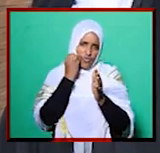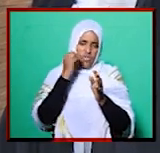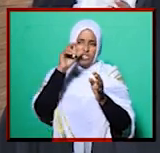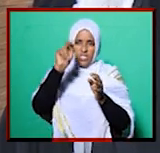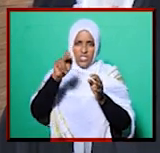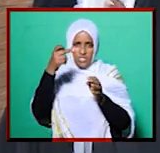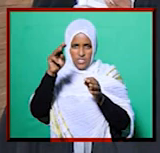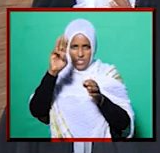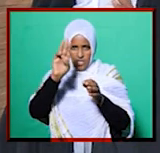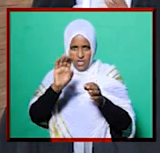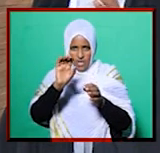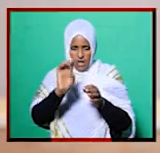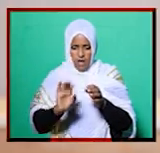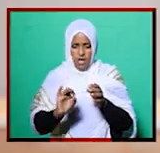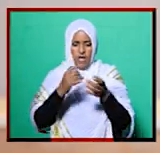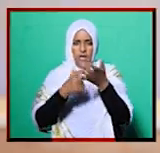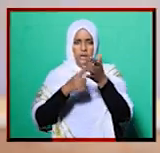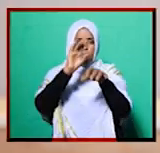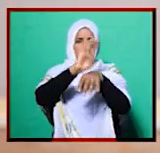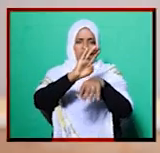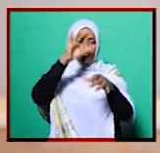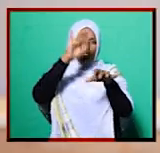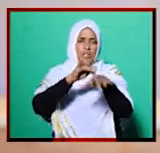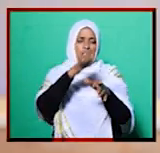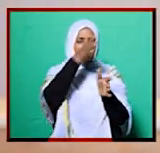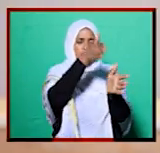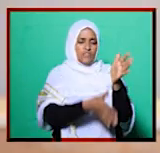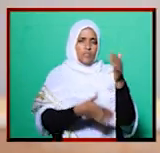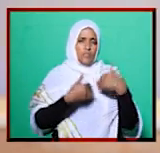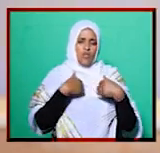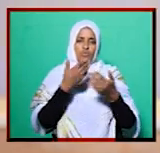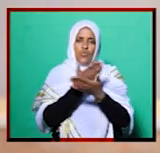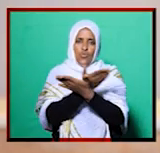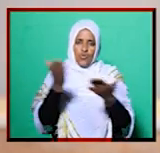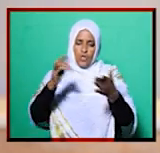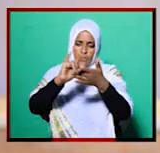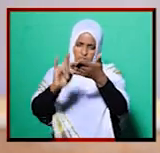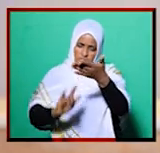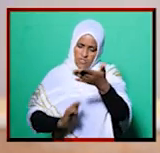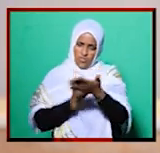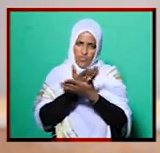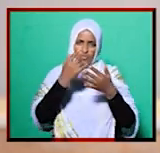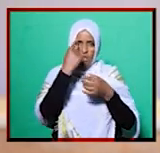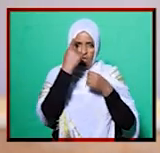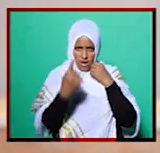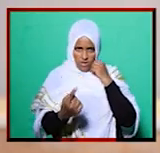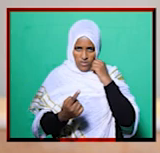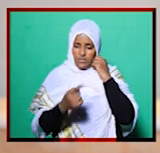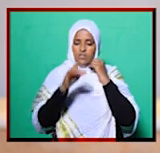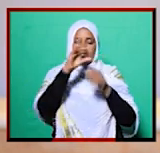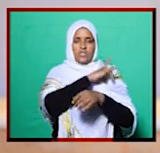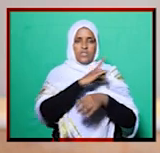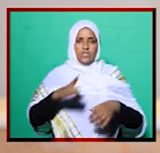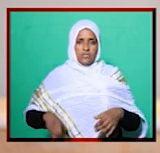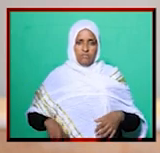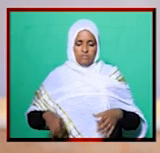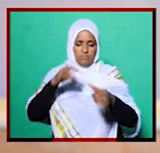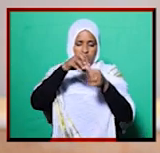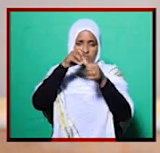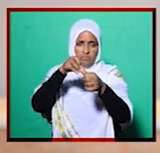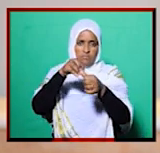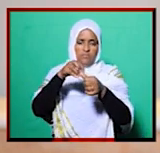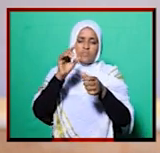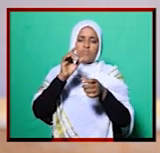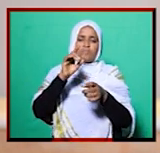ዲዲስቅልያ እነዚህ ሁሉ አሁን በቤተ ክርስቲያን ላይ እየተፈጸመ ያለውን ጉዳይ በዝርዝር ጉዳይ አንድ ክርስቲያን ሲጠመቅ ምን ማድረግ